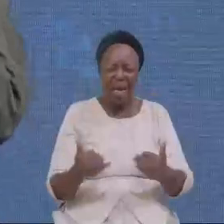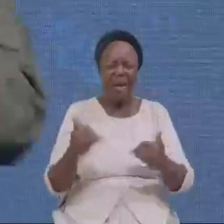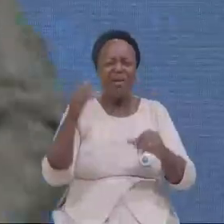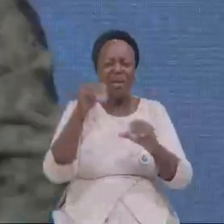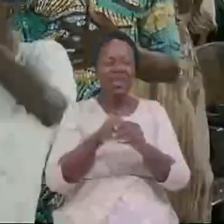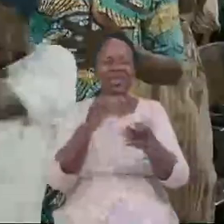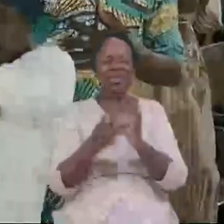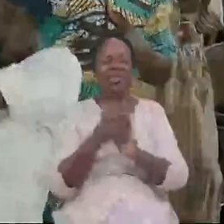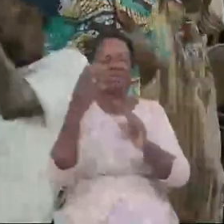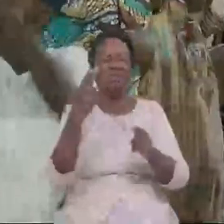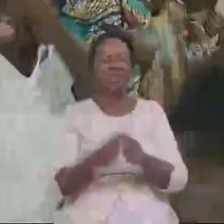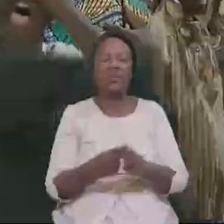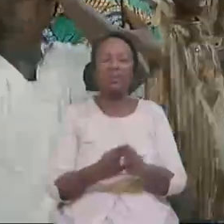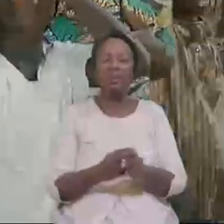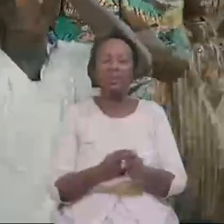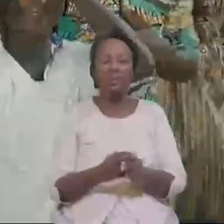de Jésus.